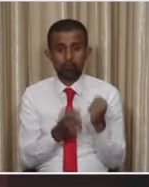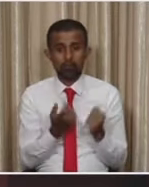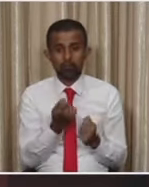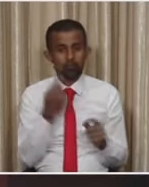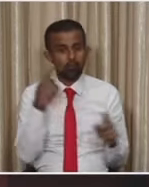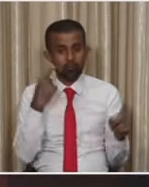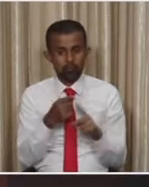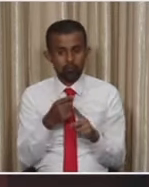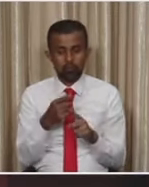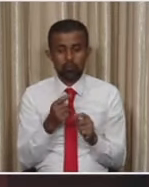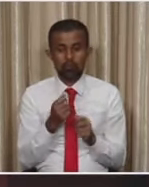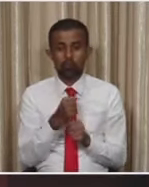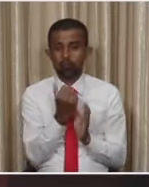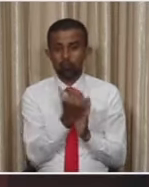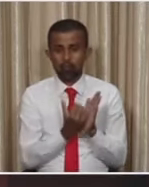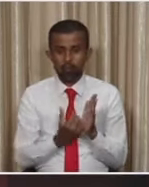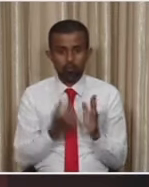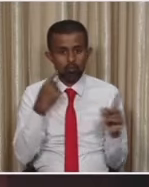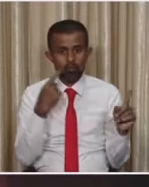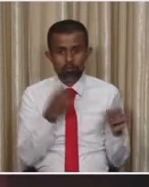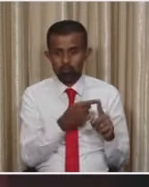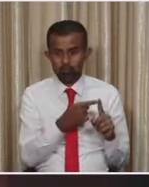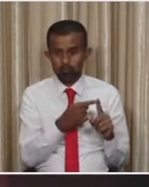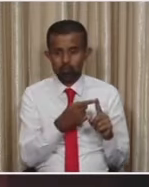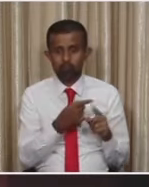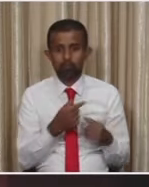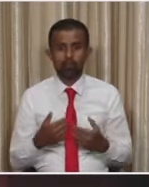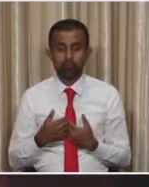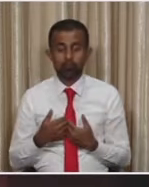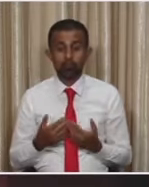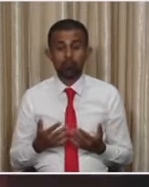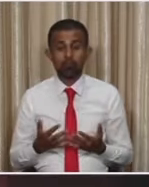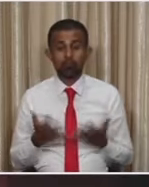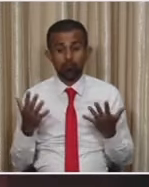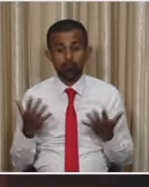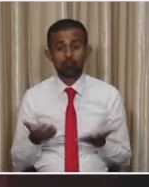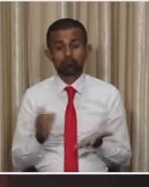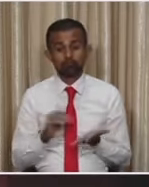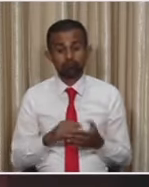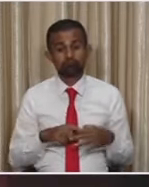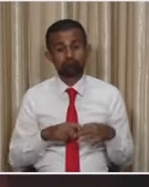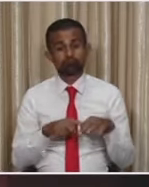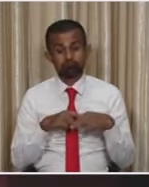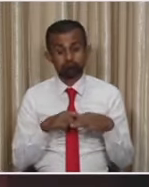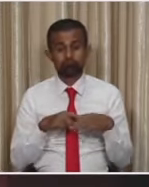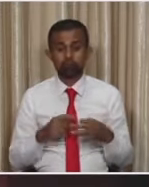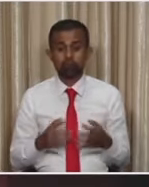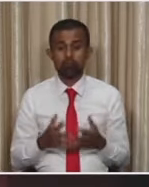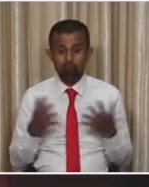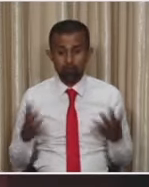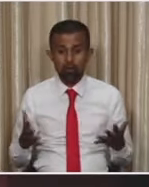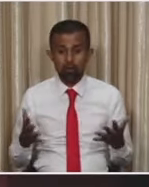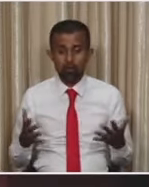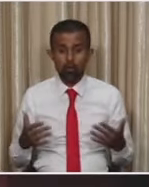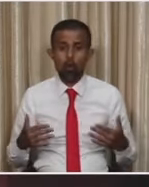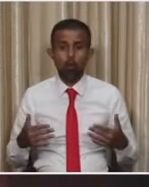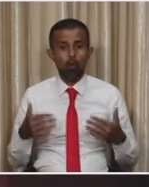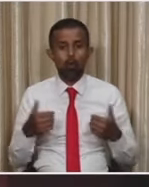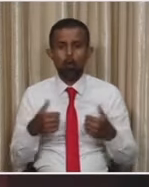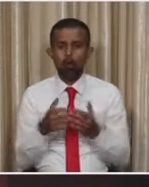වගේම ව්‍යවස්ථාව ගැනත් මම විශාල ප්‍රමාණයක් ප්‍රශ්න කරලා තිබෙනවා. හැබැයි ඔක්කොම හරි